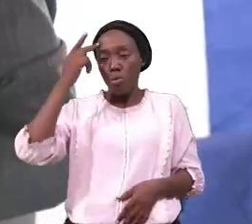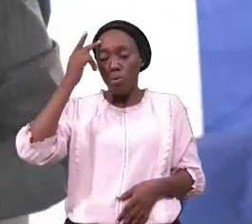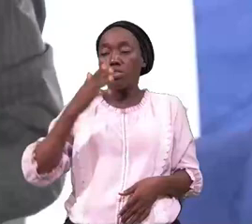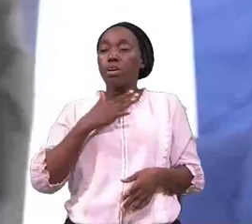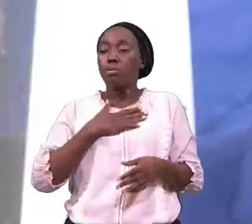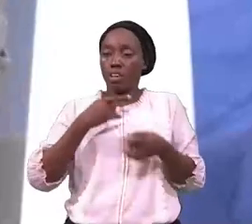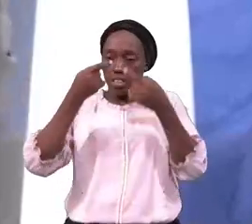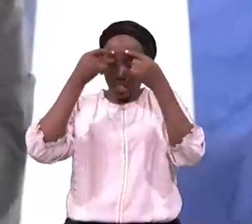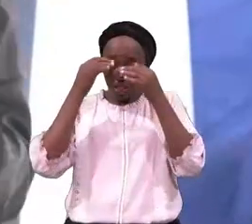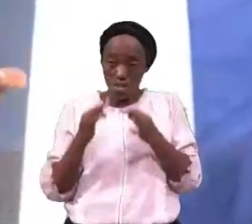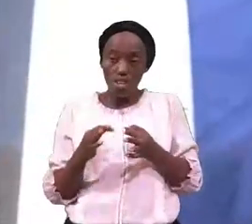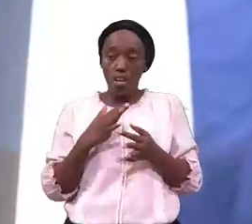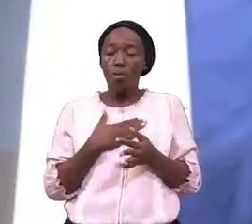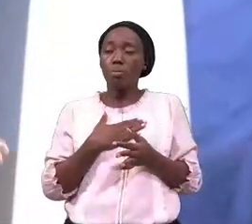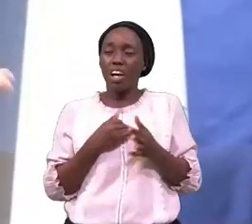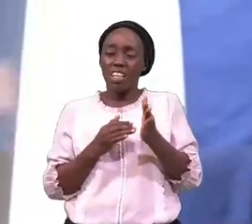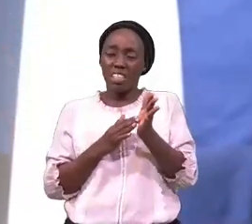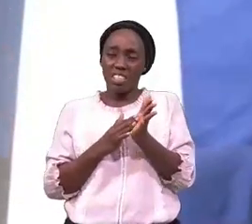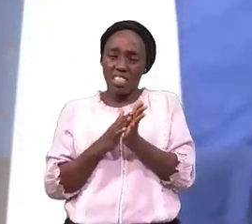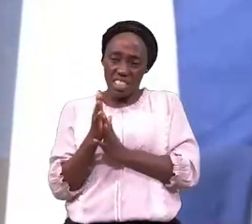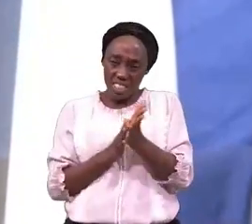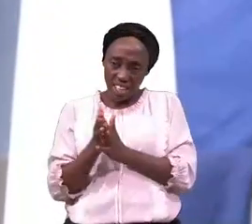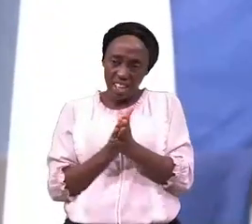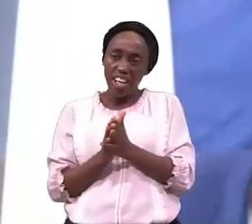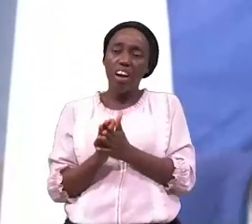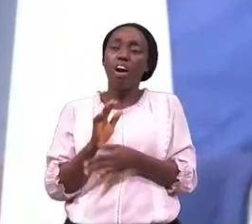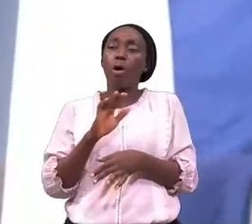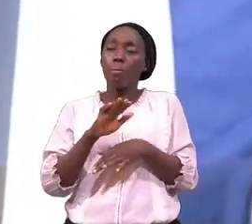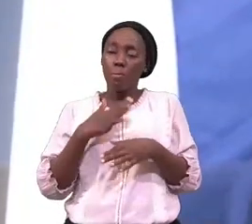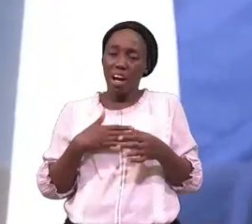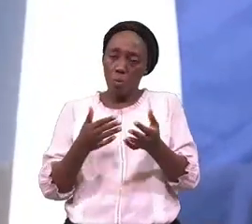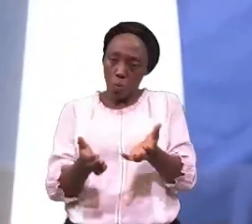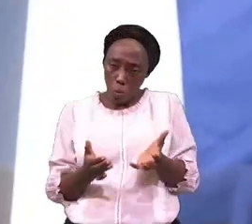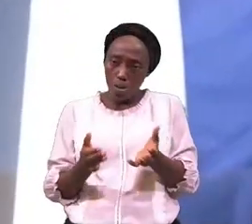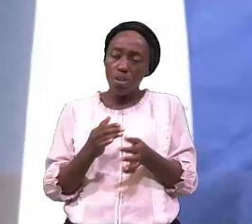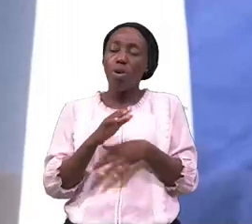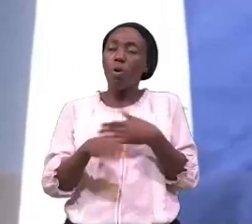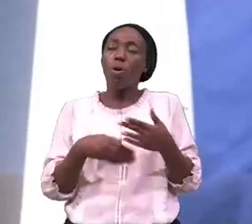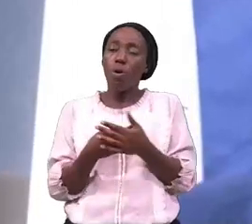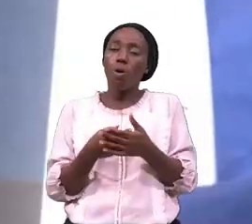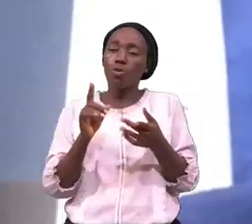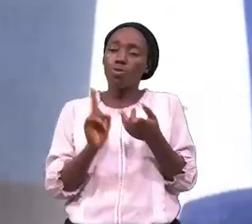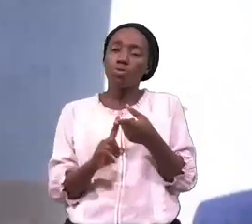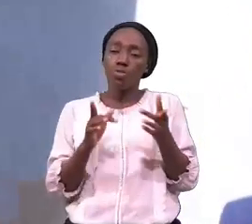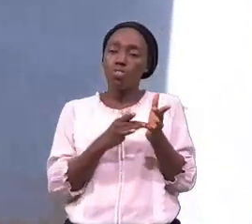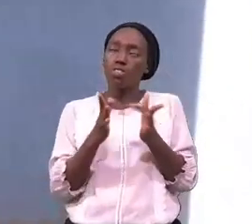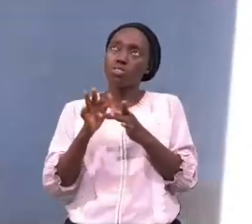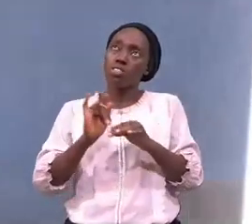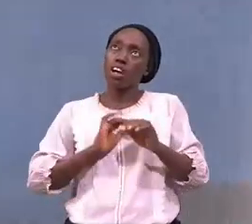mes décisions, mes aspirations. Tout à Jésus, j'abandonne.